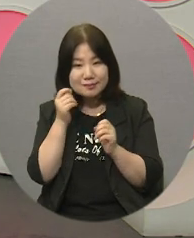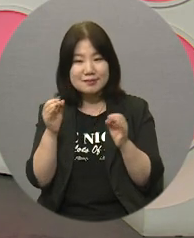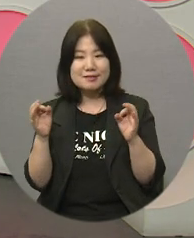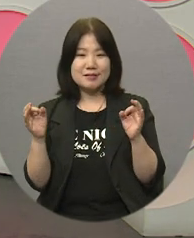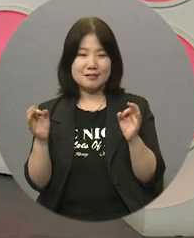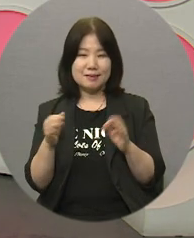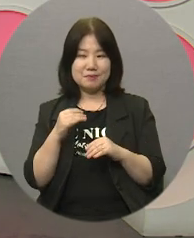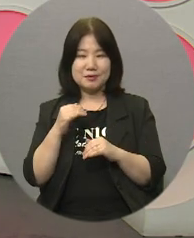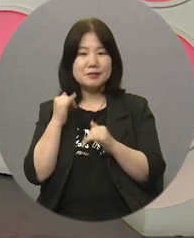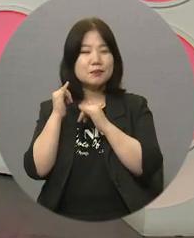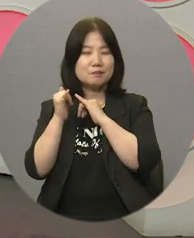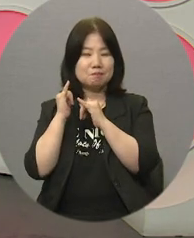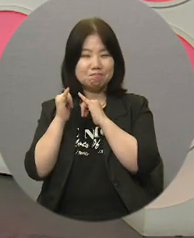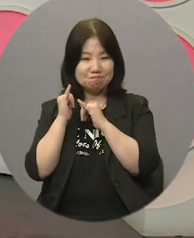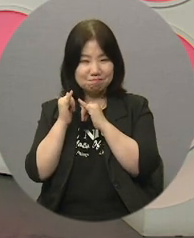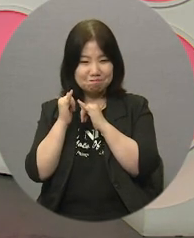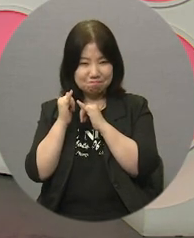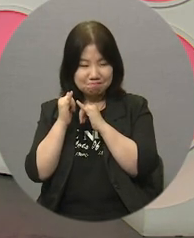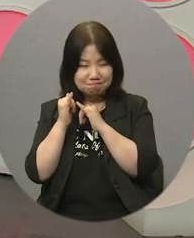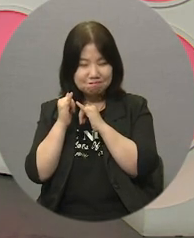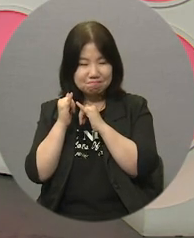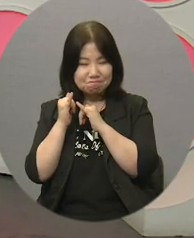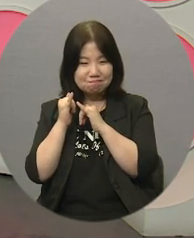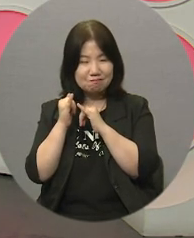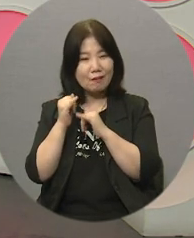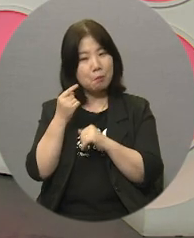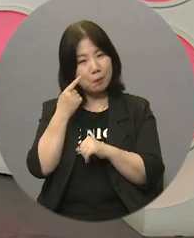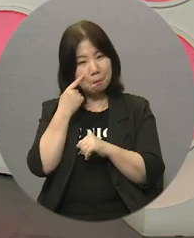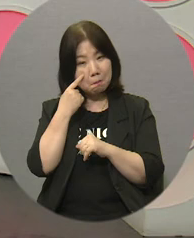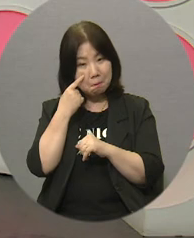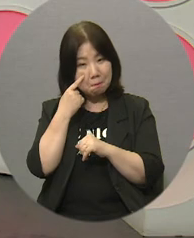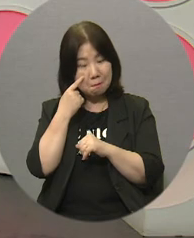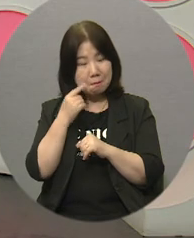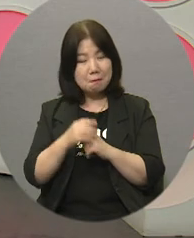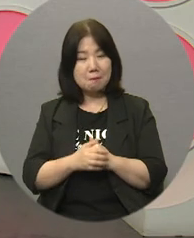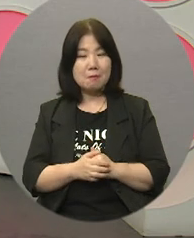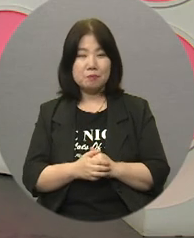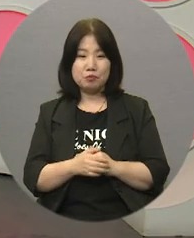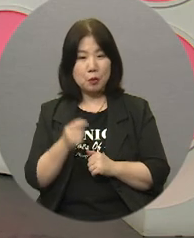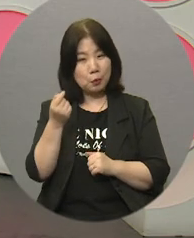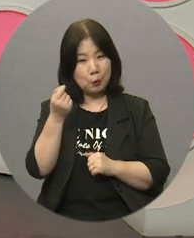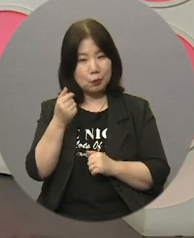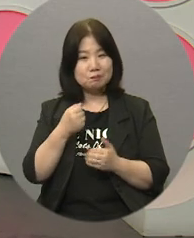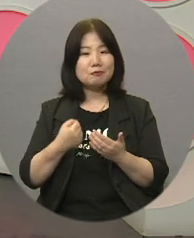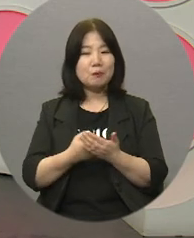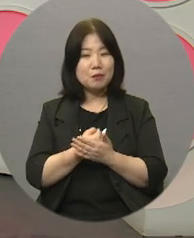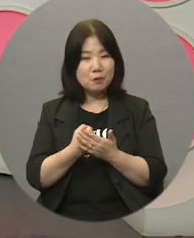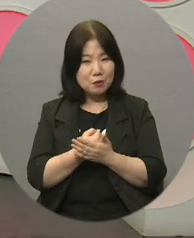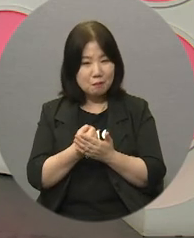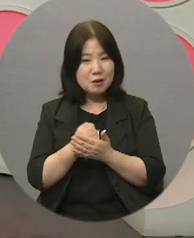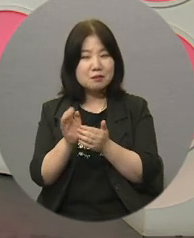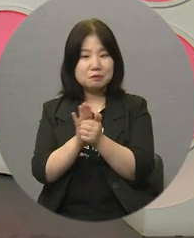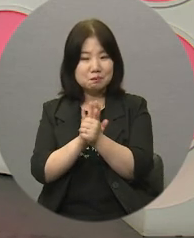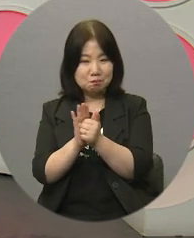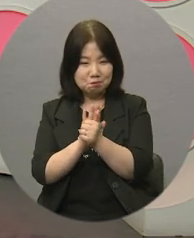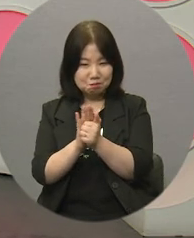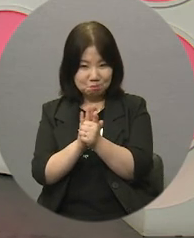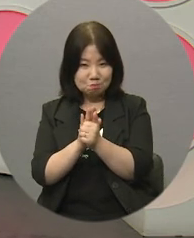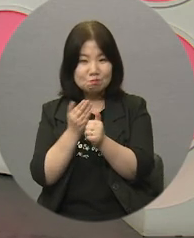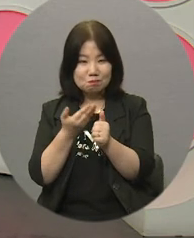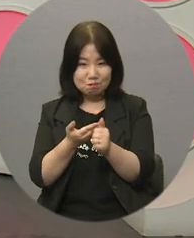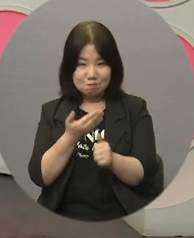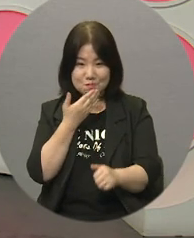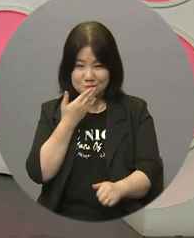짧은 통화라도 이렇게 어머님, 아버님, 가족 간에 한번 통화라도 하시면 조금 그 서운함을 좀 달랠 수